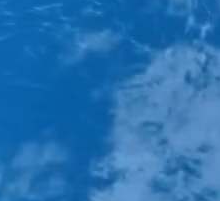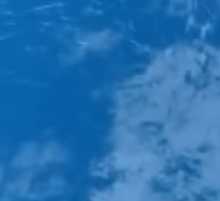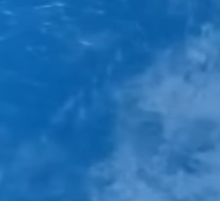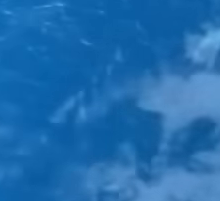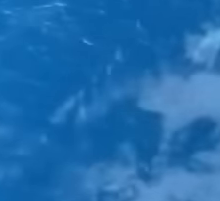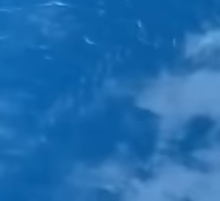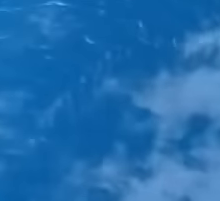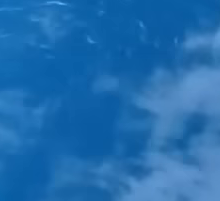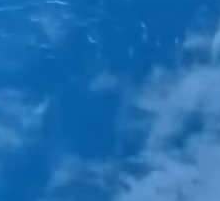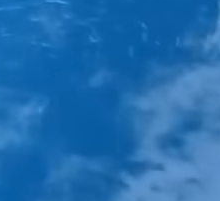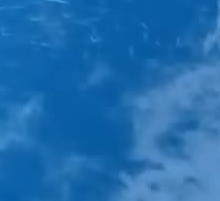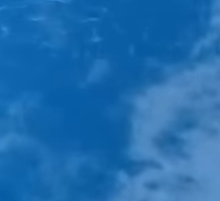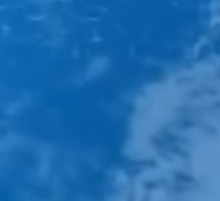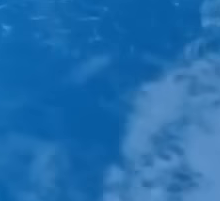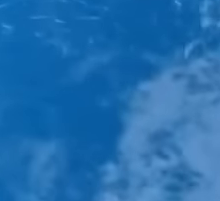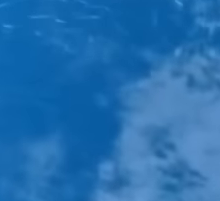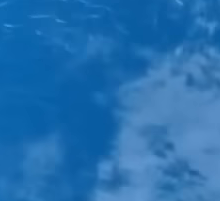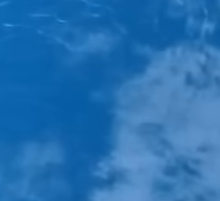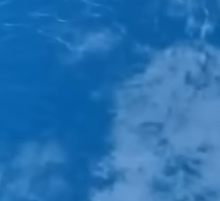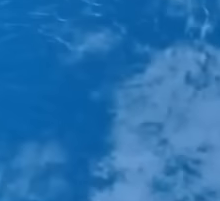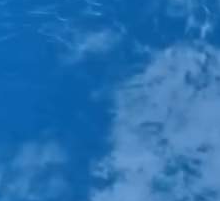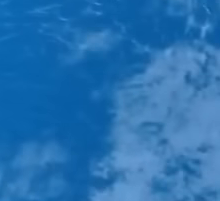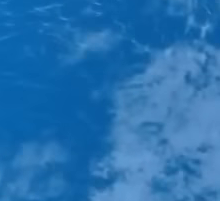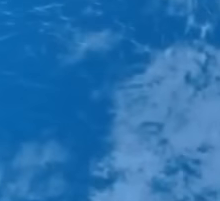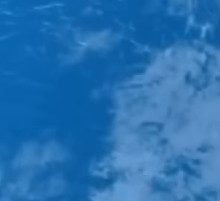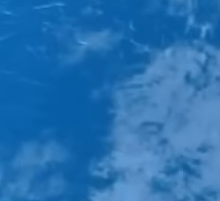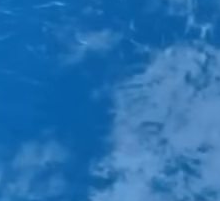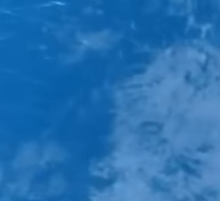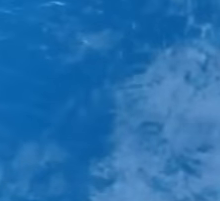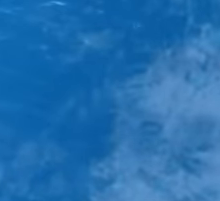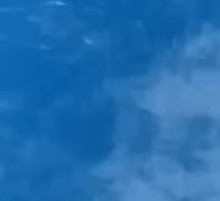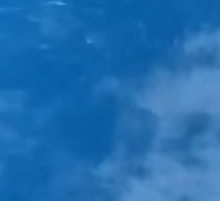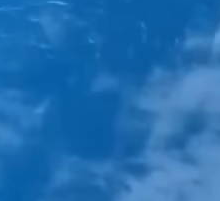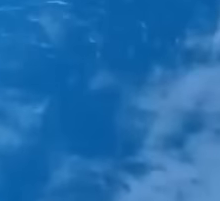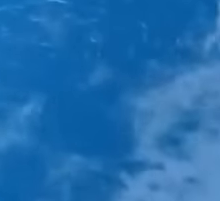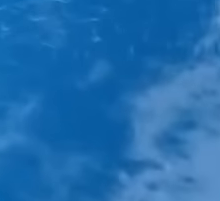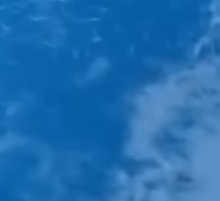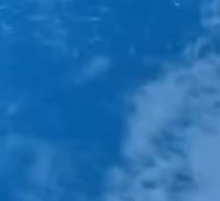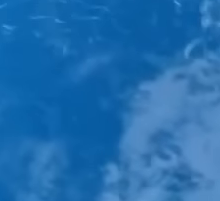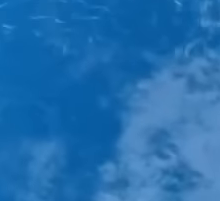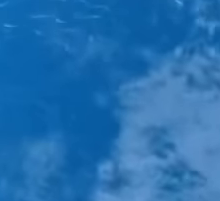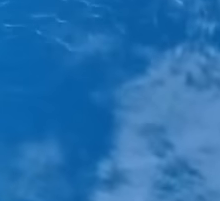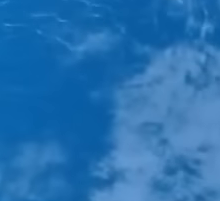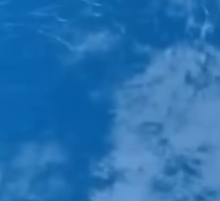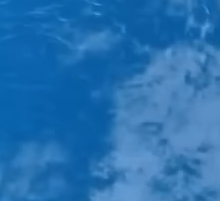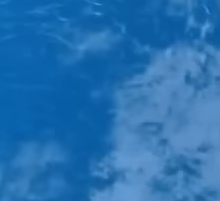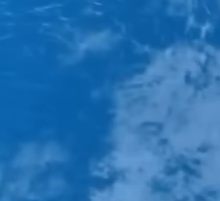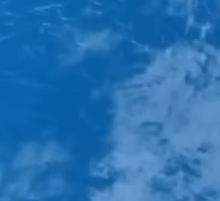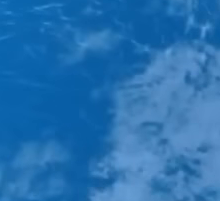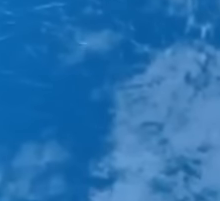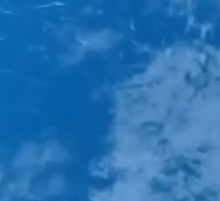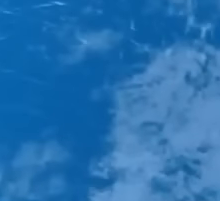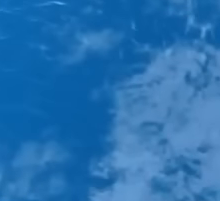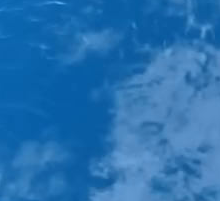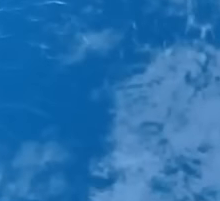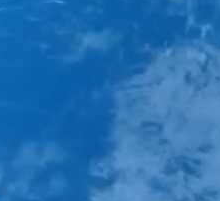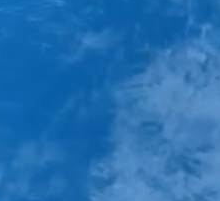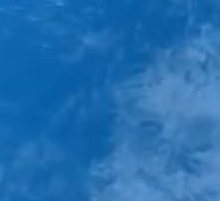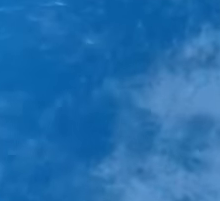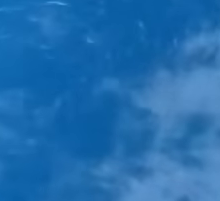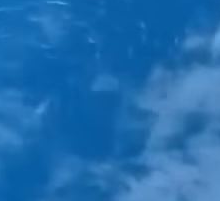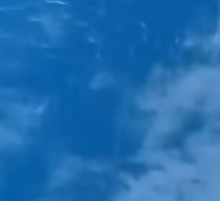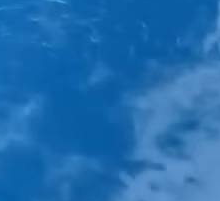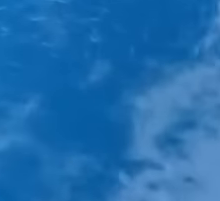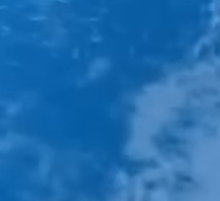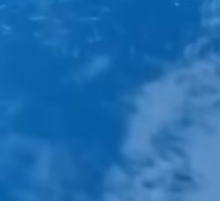Catanduanes. Signal number 1 naman sa Batanes, Batangas, Occidental Mindoro, Lubang Islands, Oriental Mindoro, Marinduque,